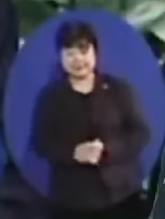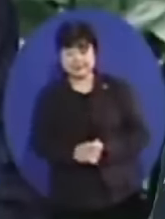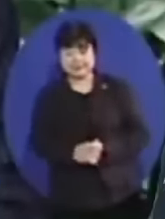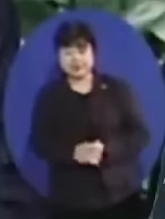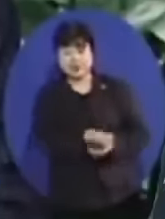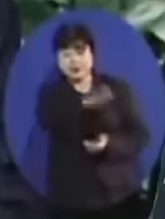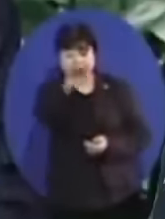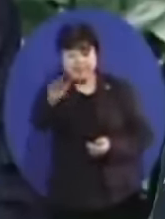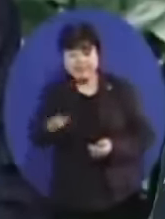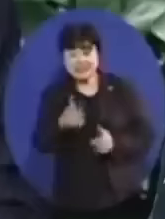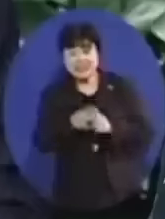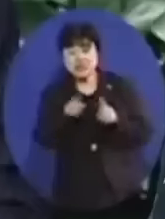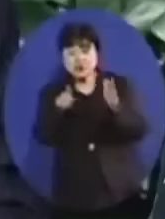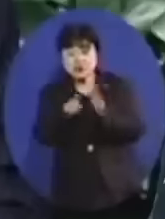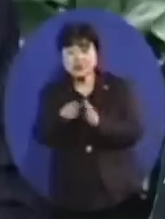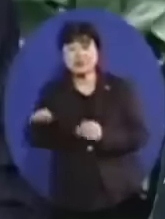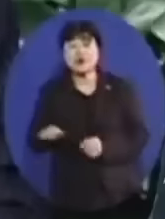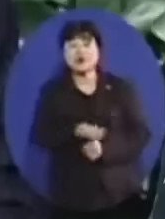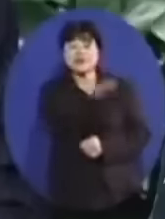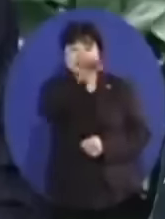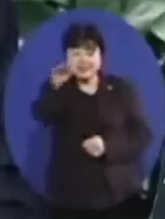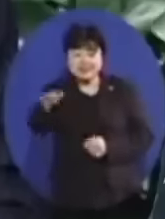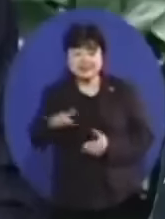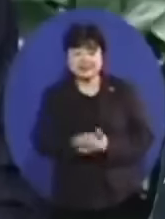우리는 예수 믿는 우리들은